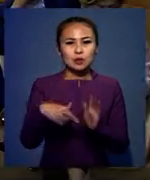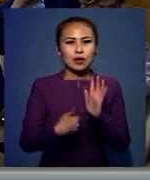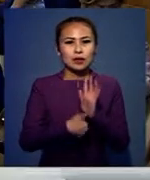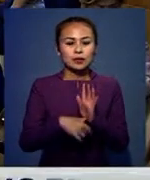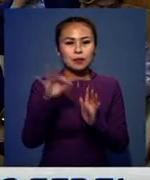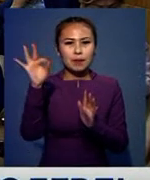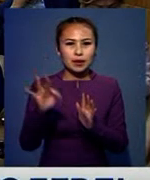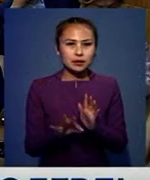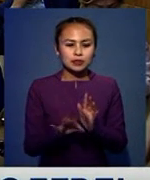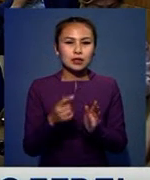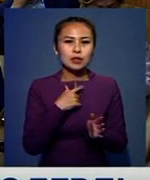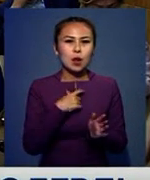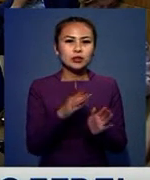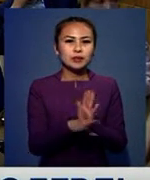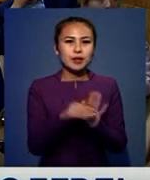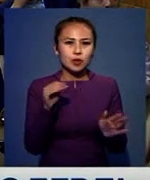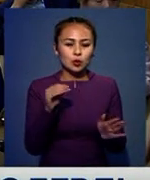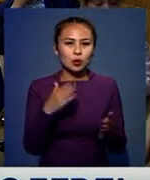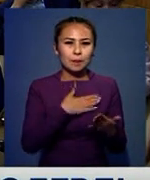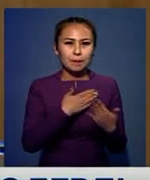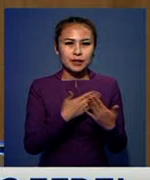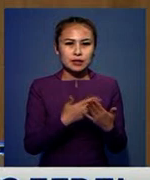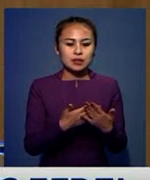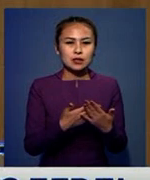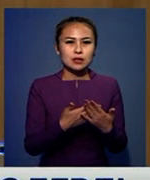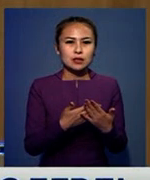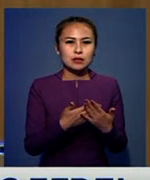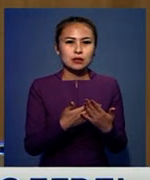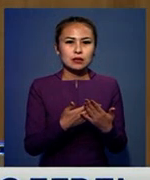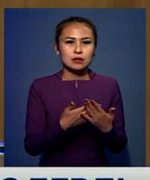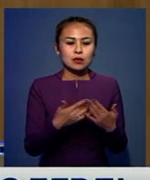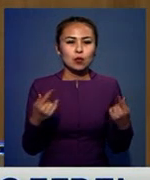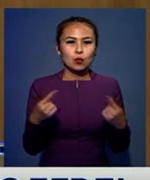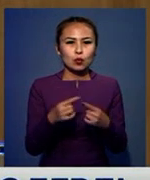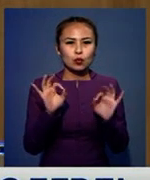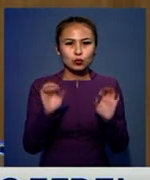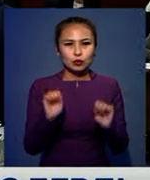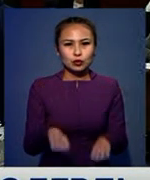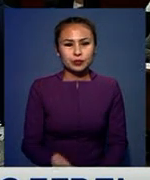55,6%. Дауыс беру белсенді жүріп жатыр деп топшылауға болады.